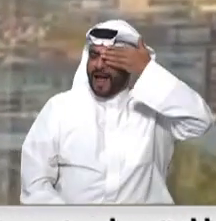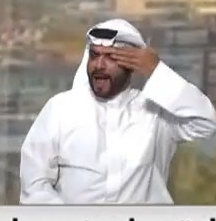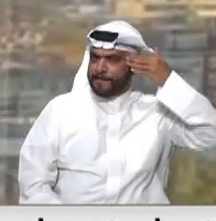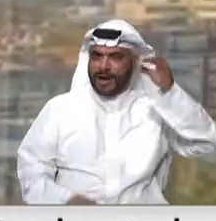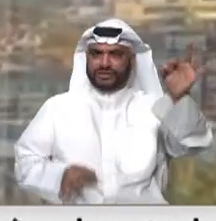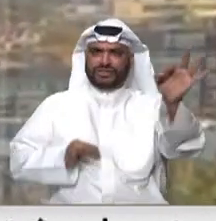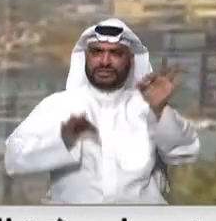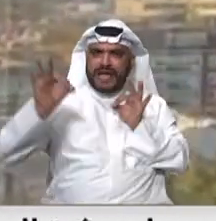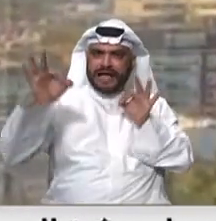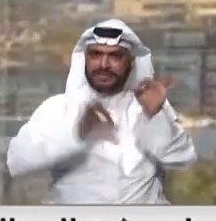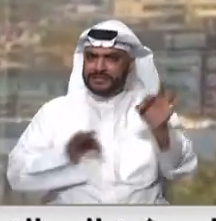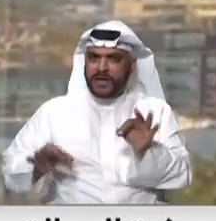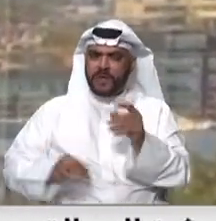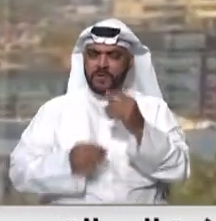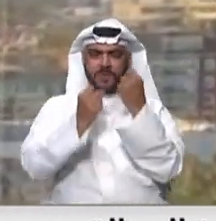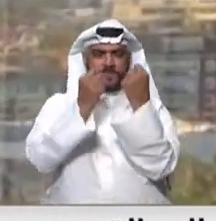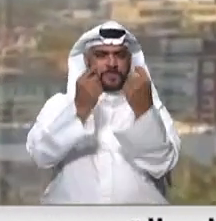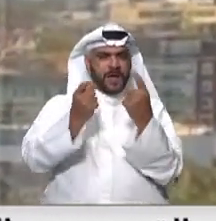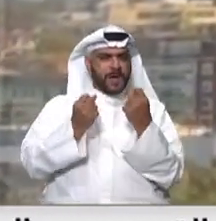والمباركة له،